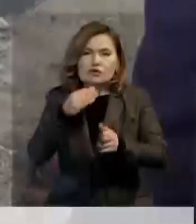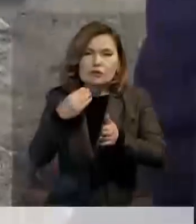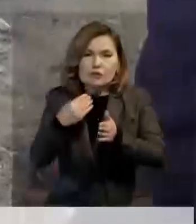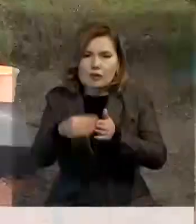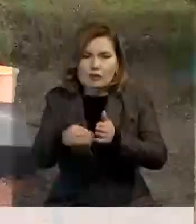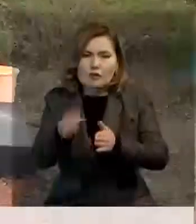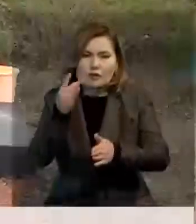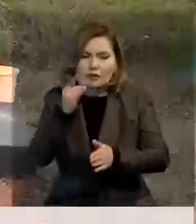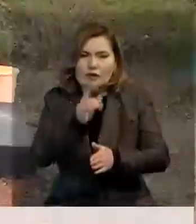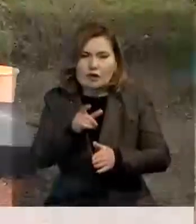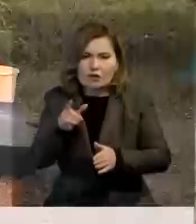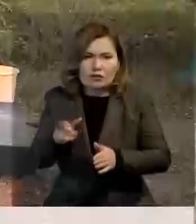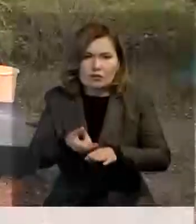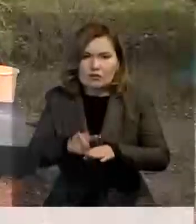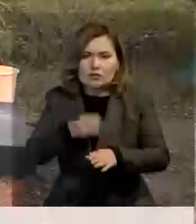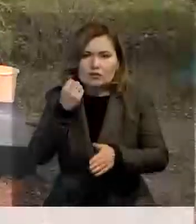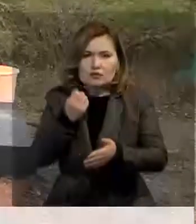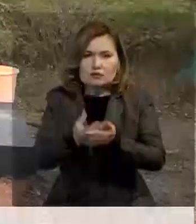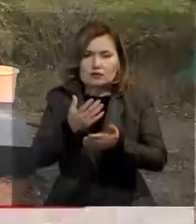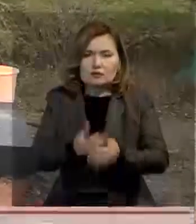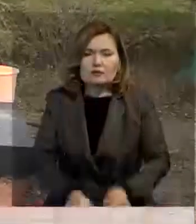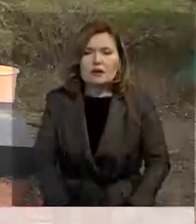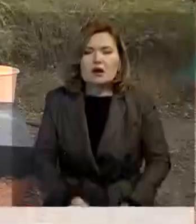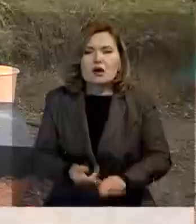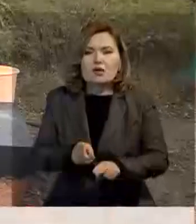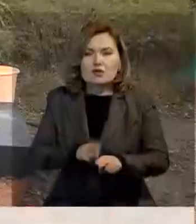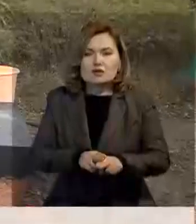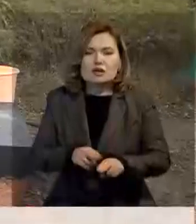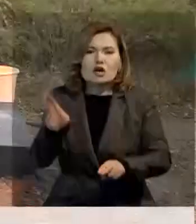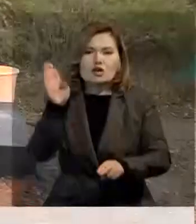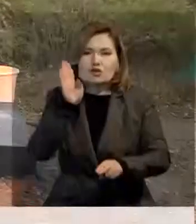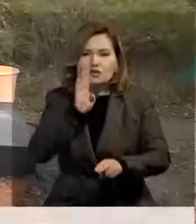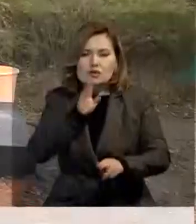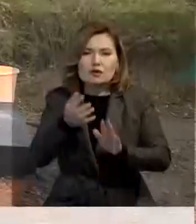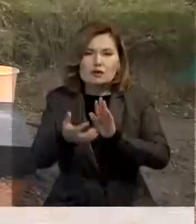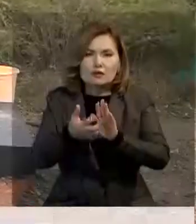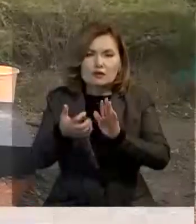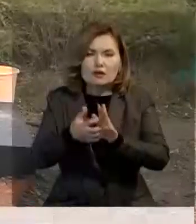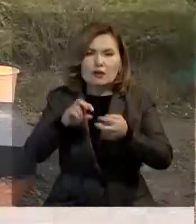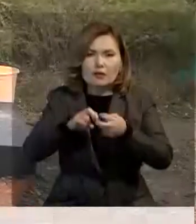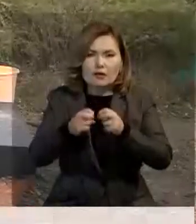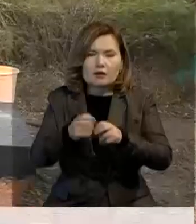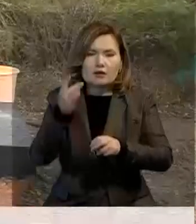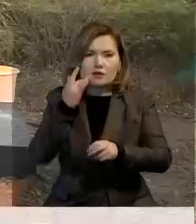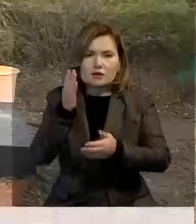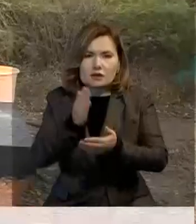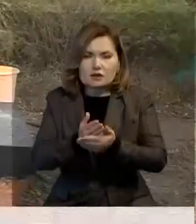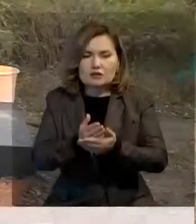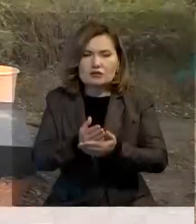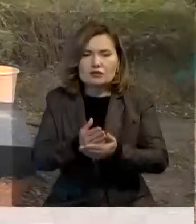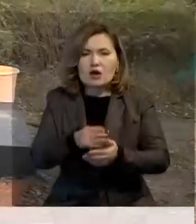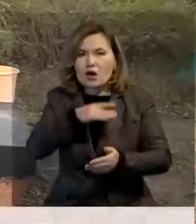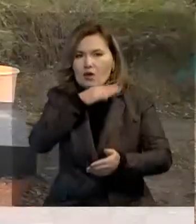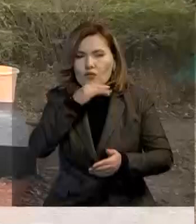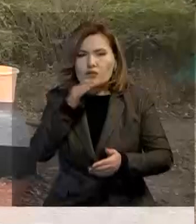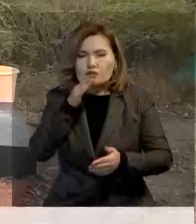мәжбүр. Бұл біздің жаңа бас ауруымыз осы бірнеше жылдан бермен қарай жаңағы